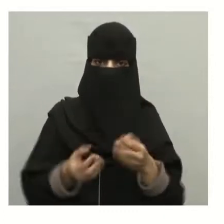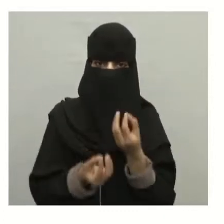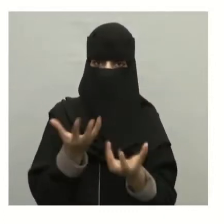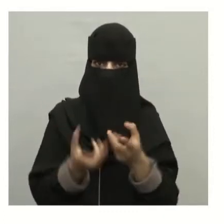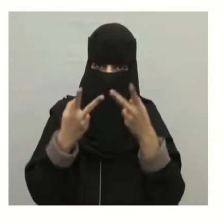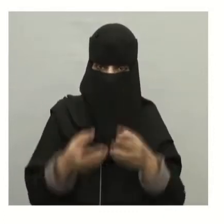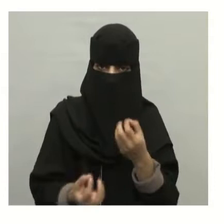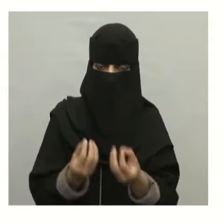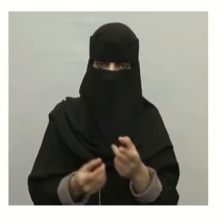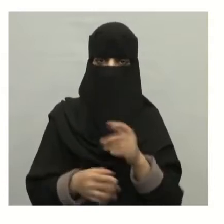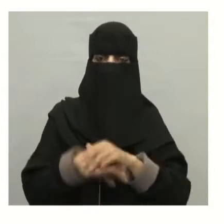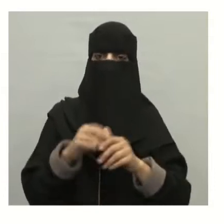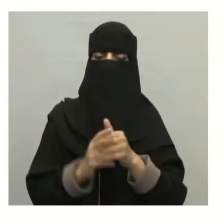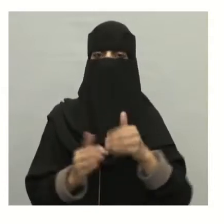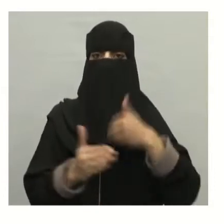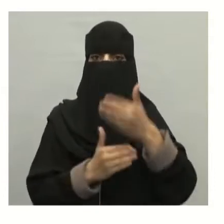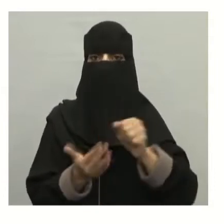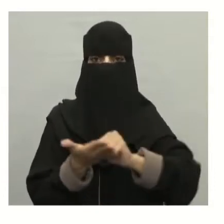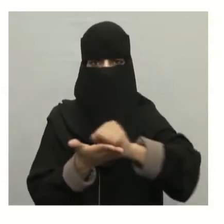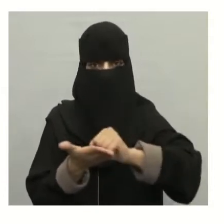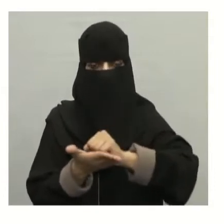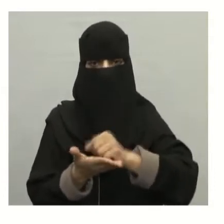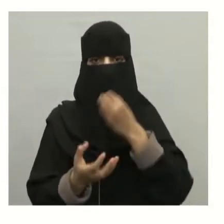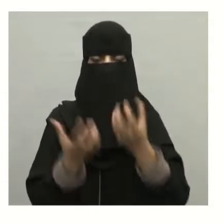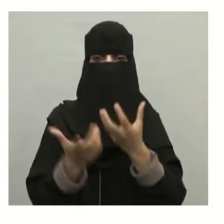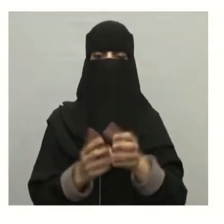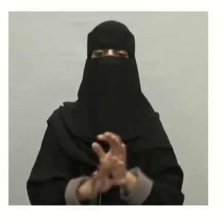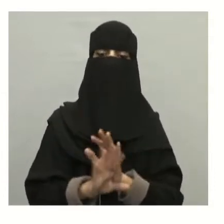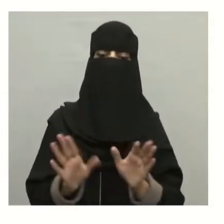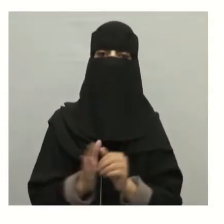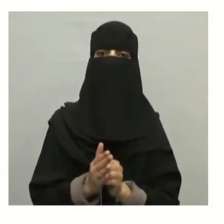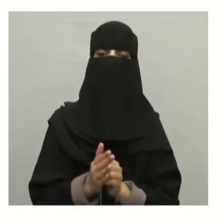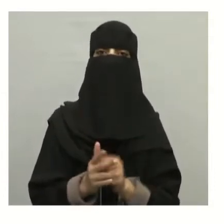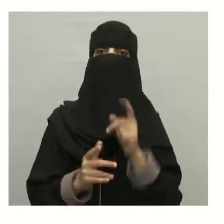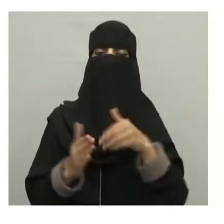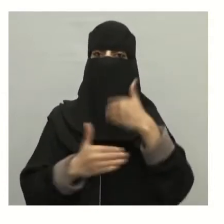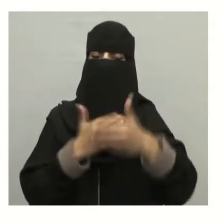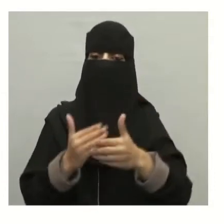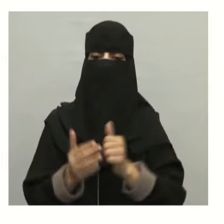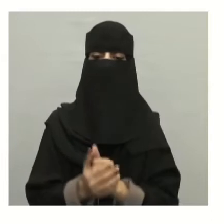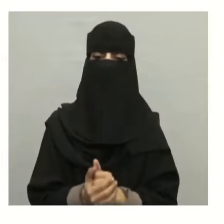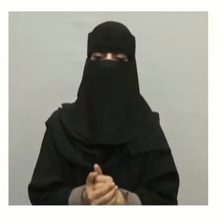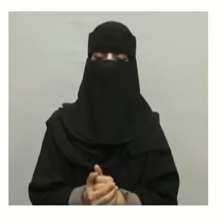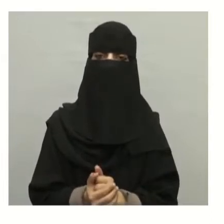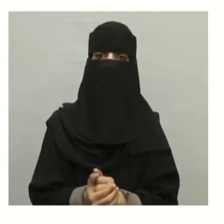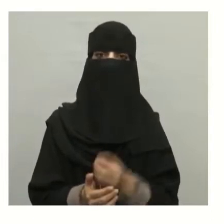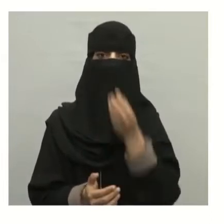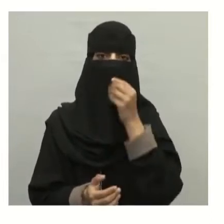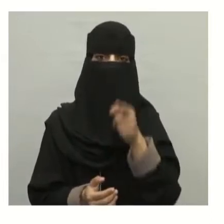الطعام وتناوله، غسلها أيضاً عند تنظيف المطبخ وأسطحه وما يحتاج إلى تنظيف.